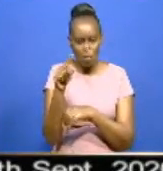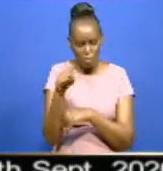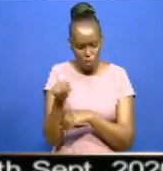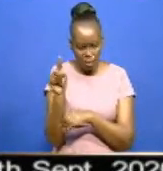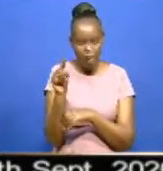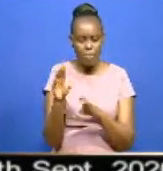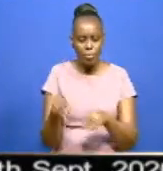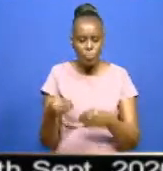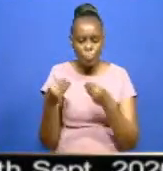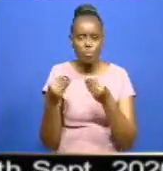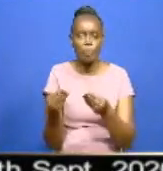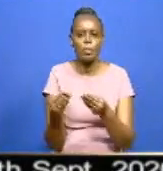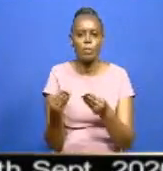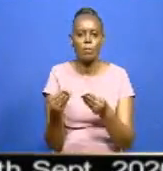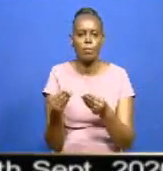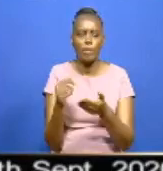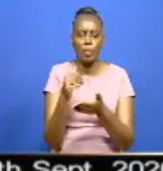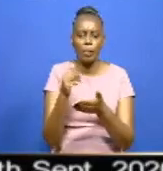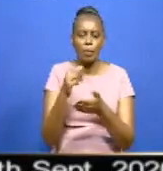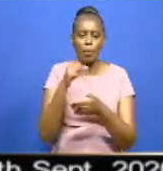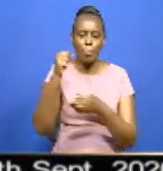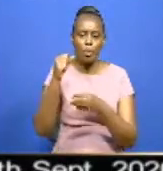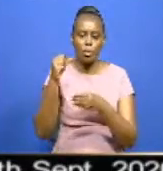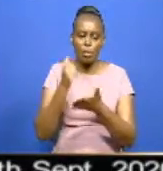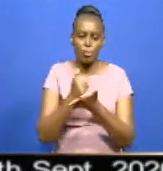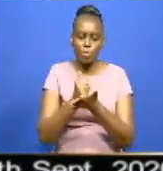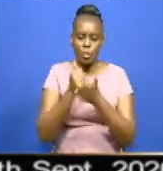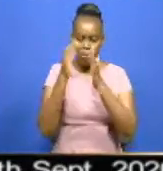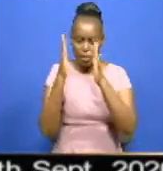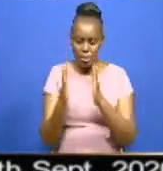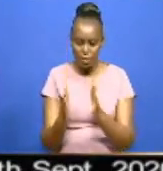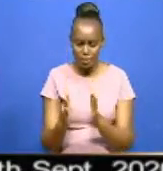amepatiwa kuwa mwandishi mkuu